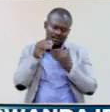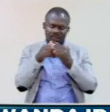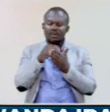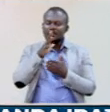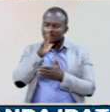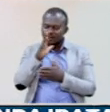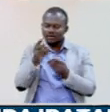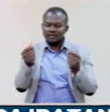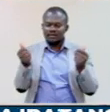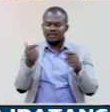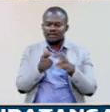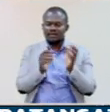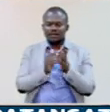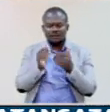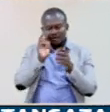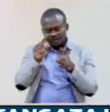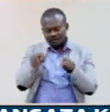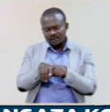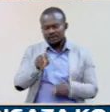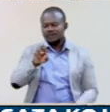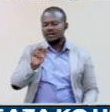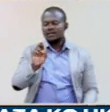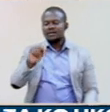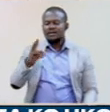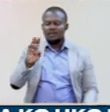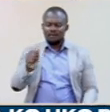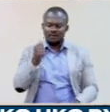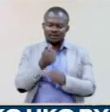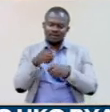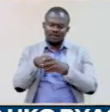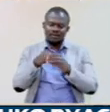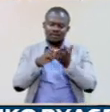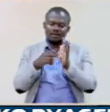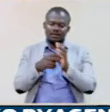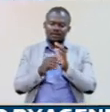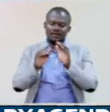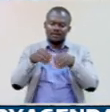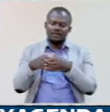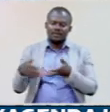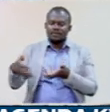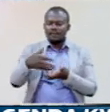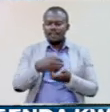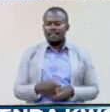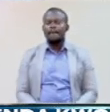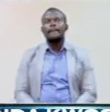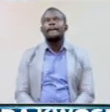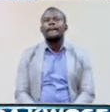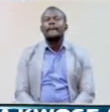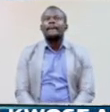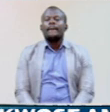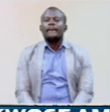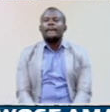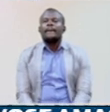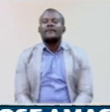ku bahinzi gikemuka, akaba byumva kimwe na Rurangwa Maurice ukorera mu mushinga Hinga Weze. Niba hari umuntu